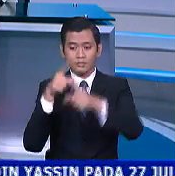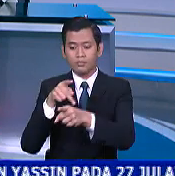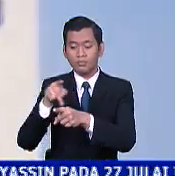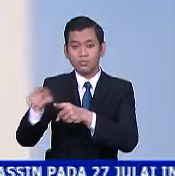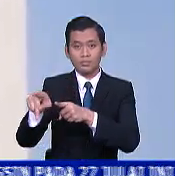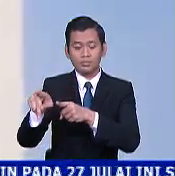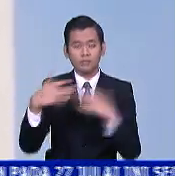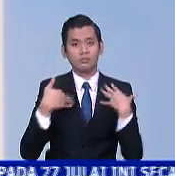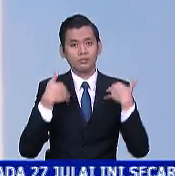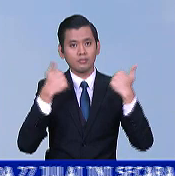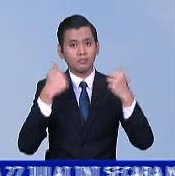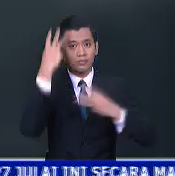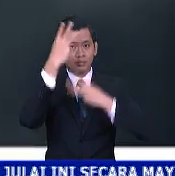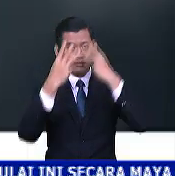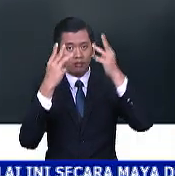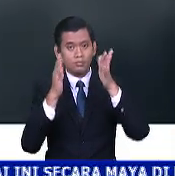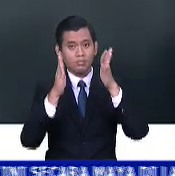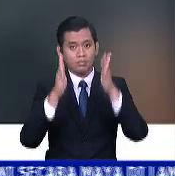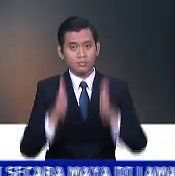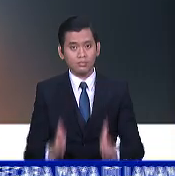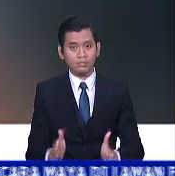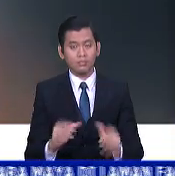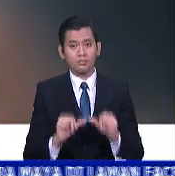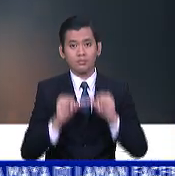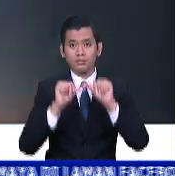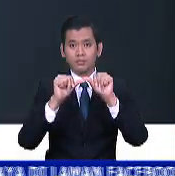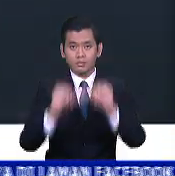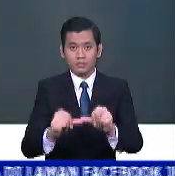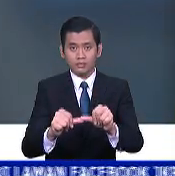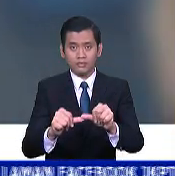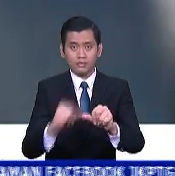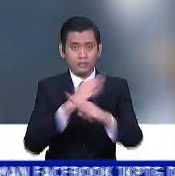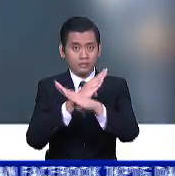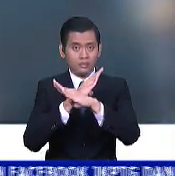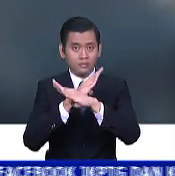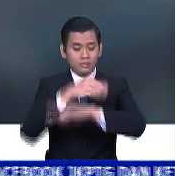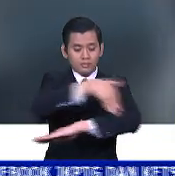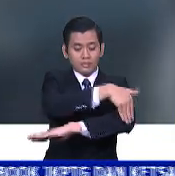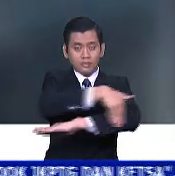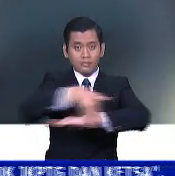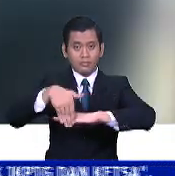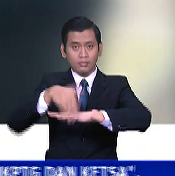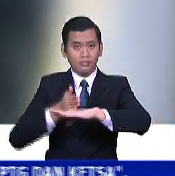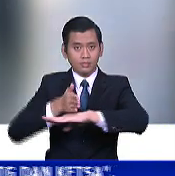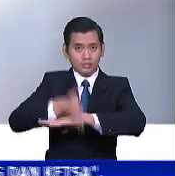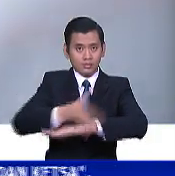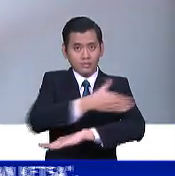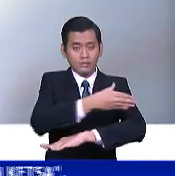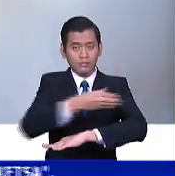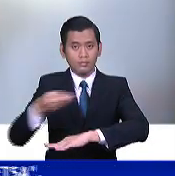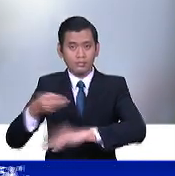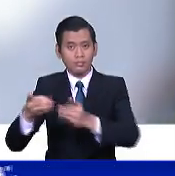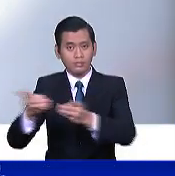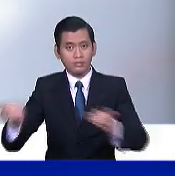kebimbangan setengah pihak yang meminta supaya terus menguat fase Kalilarangan Rantas Negeri struktur daerah akan